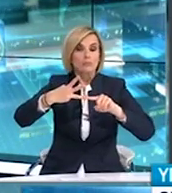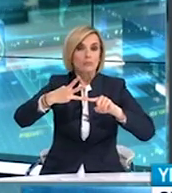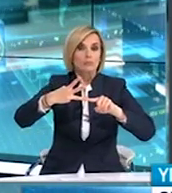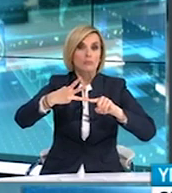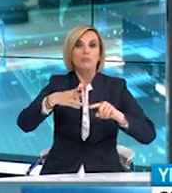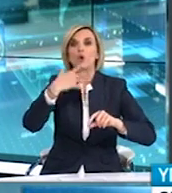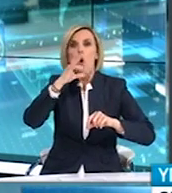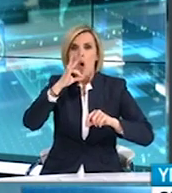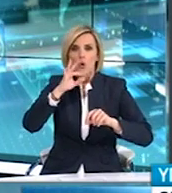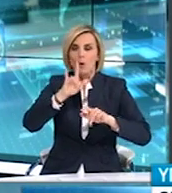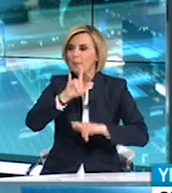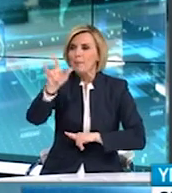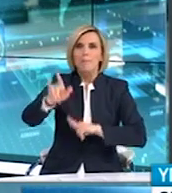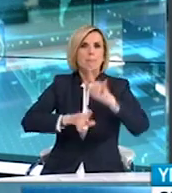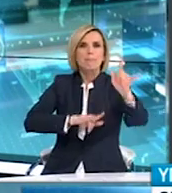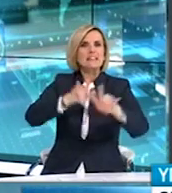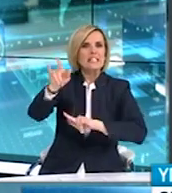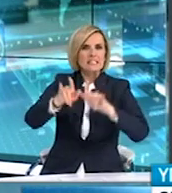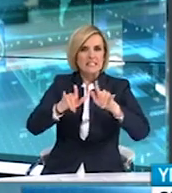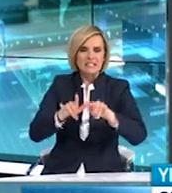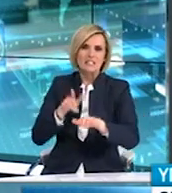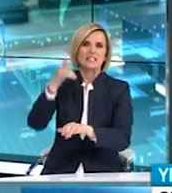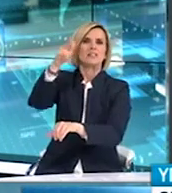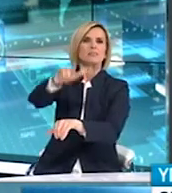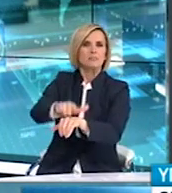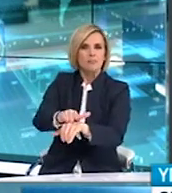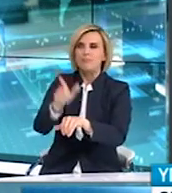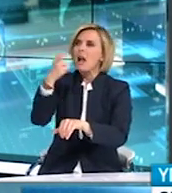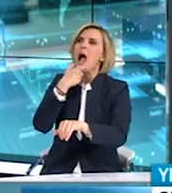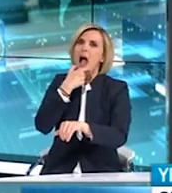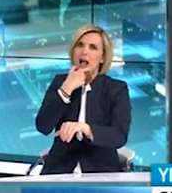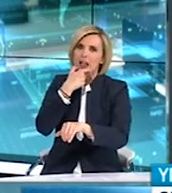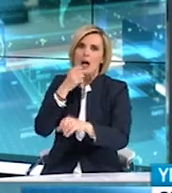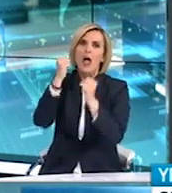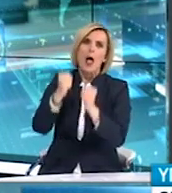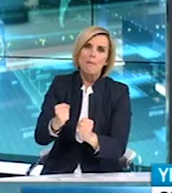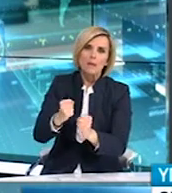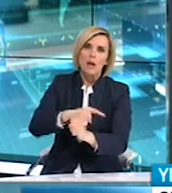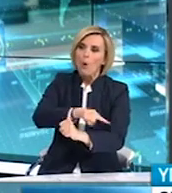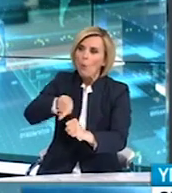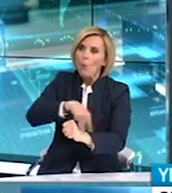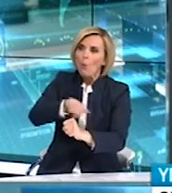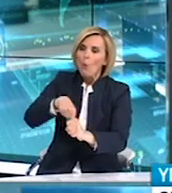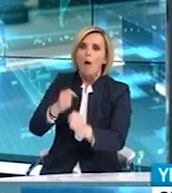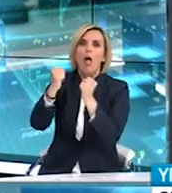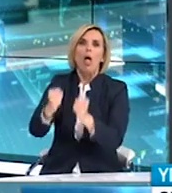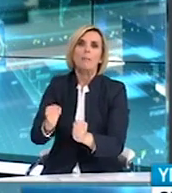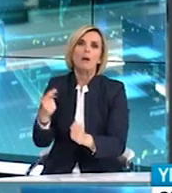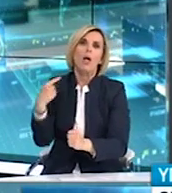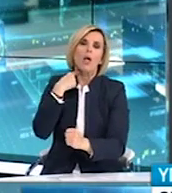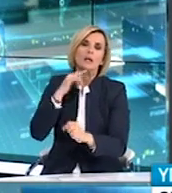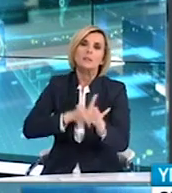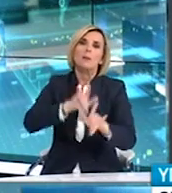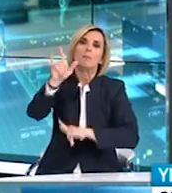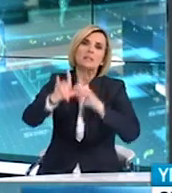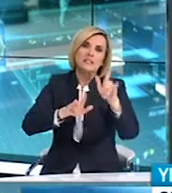πτήσεις transit και σε αυτή την περίπτωση το μόνο που απαιτείται είναι το εισιτήριο της πρώτης πτήσης. Ήδη χθες το βράδυ φέραμε